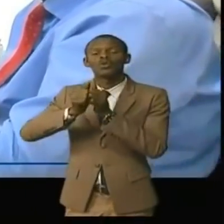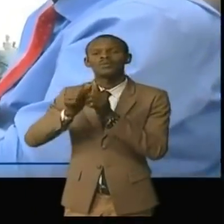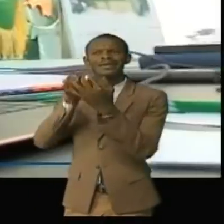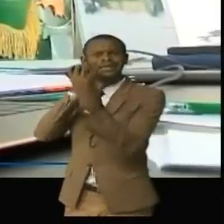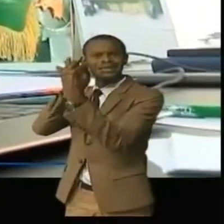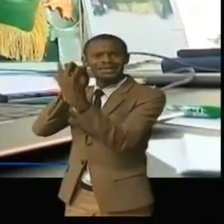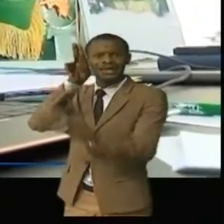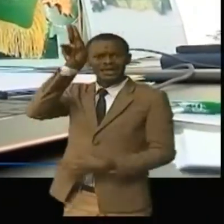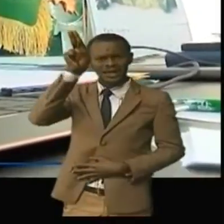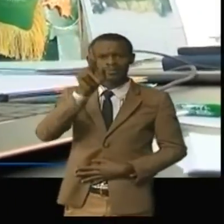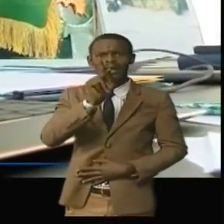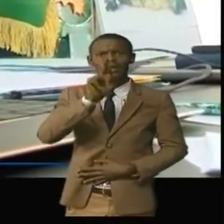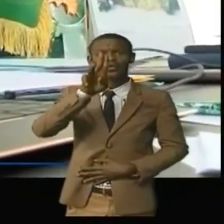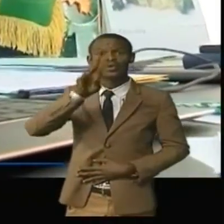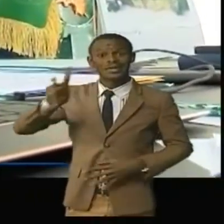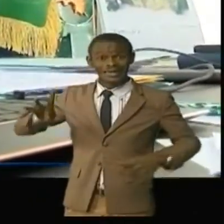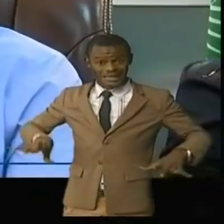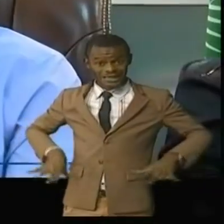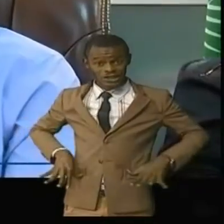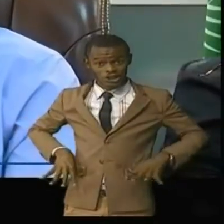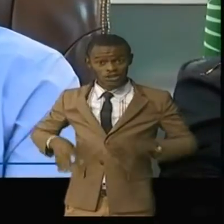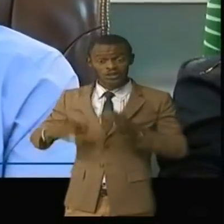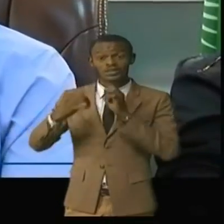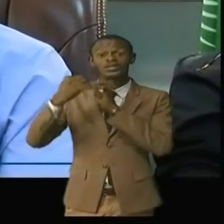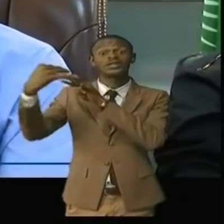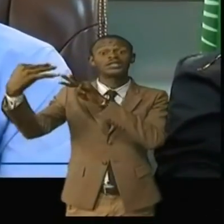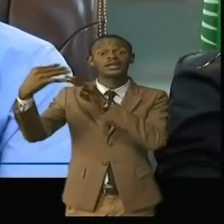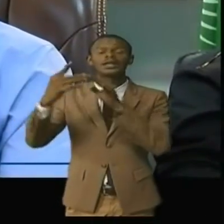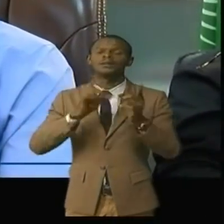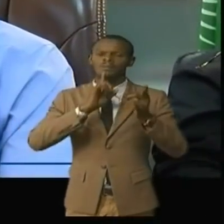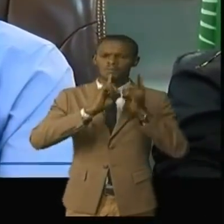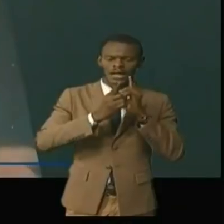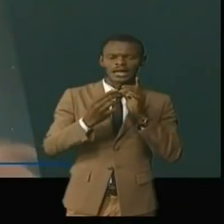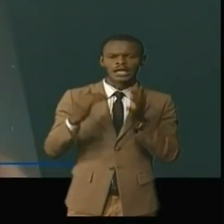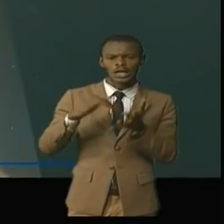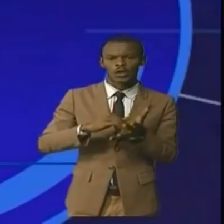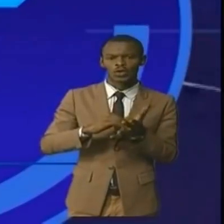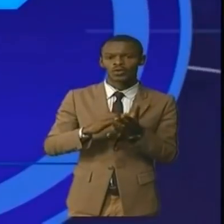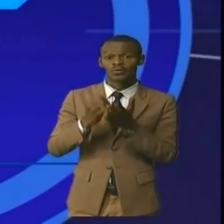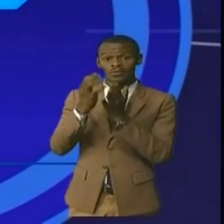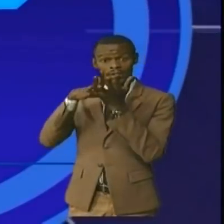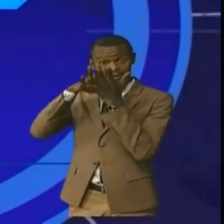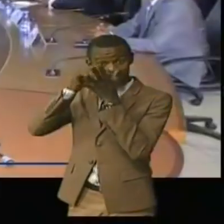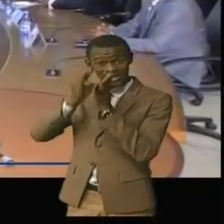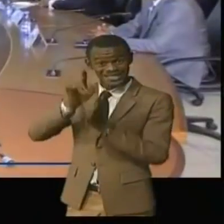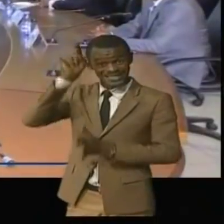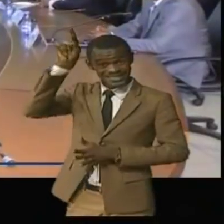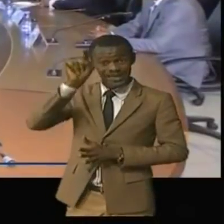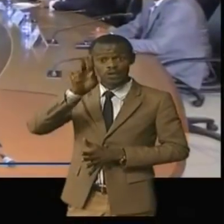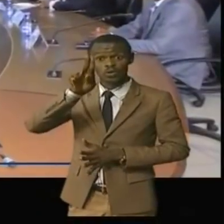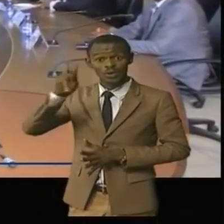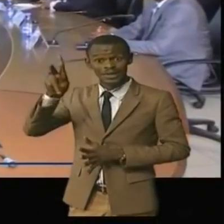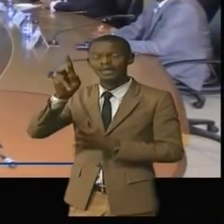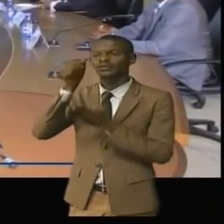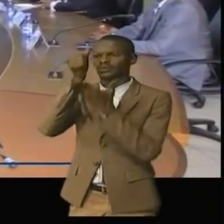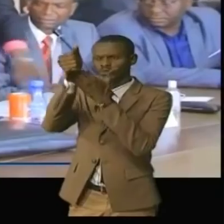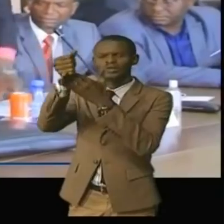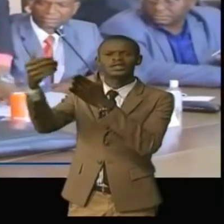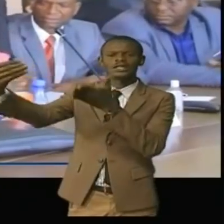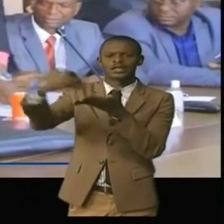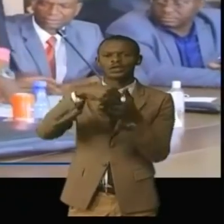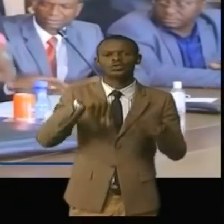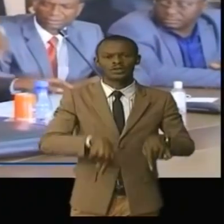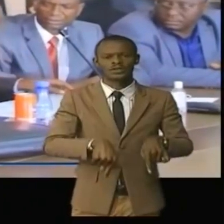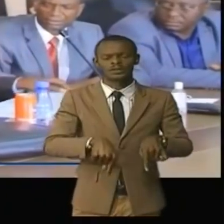ressortissants congolais vont bénéficier de l'appui du gouvernement pour leur éloignement des zones de conflit. Après les négociations entre les banques syndicales